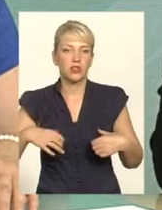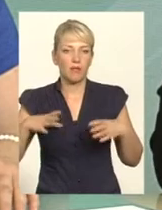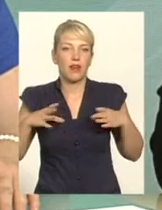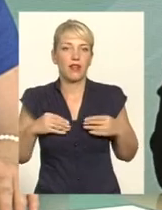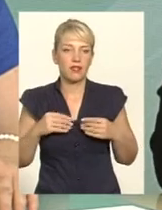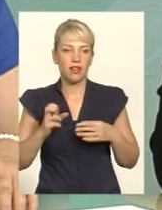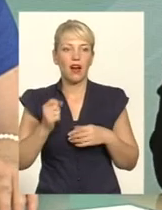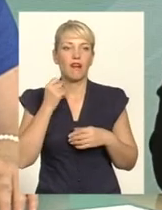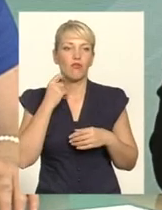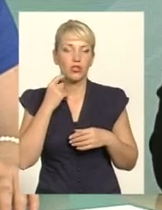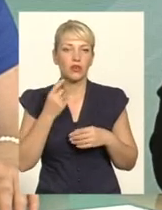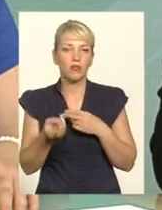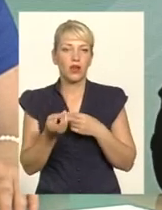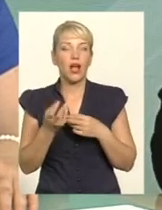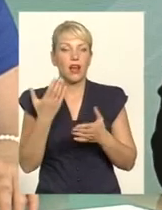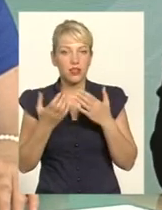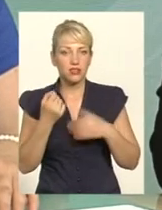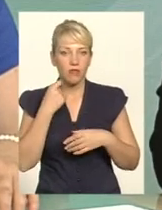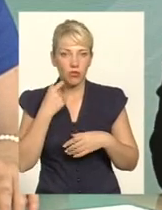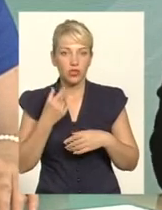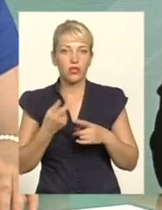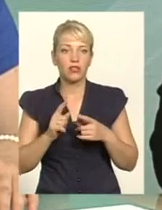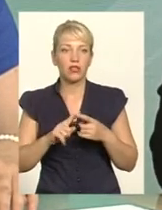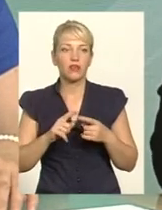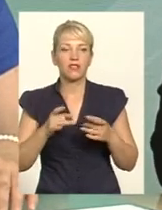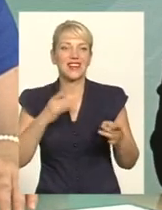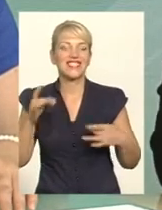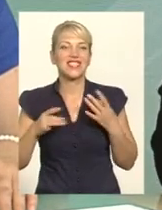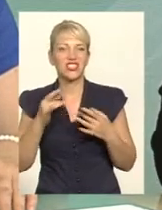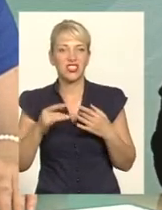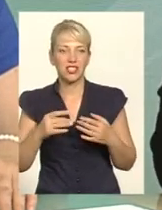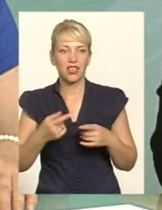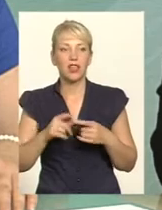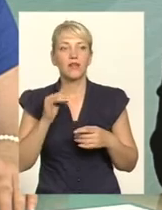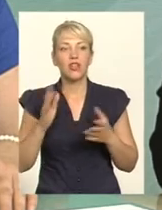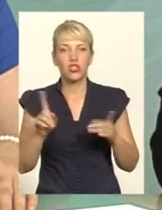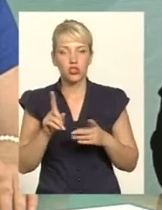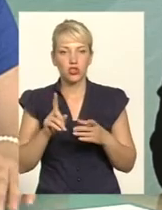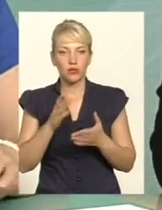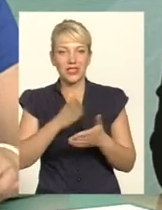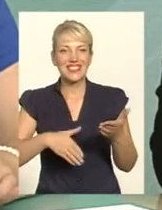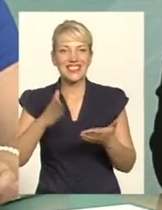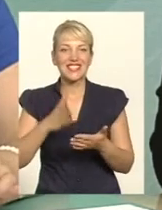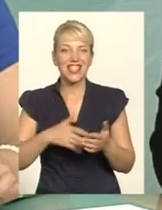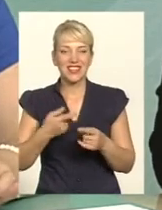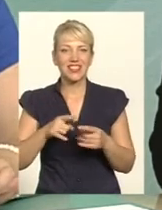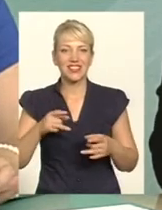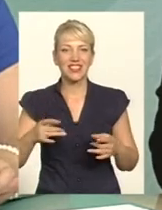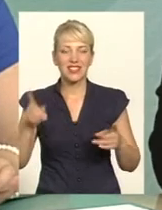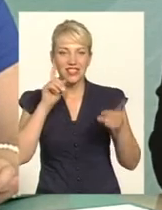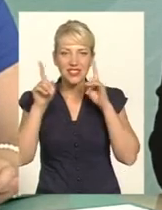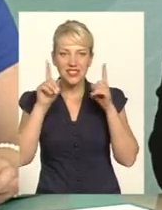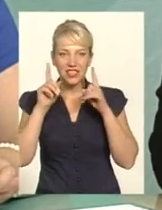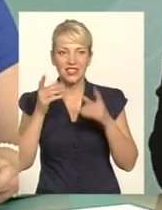к напряжению, к стрессу. И для того, чтобы снять стресс, если ребенок уже подрос, а у